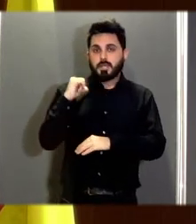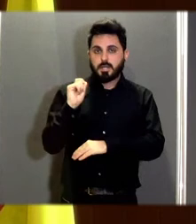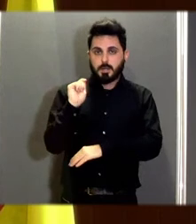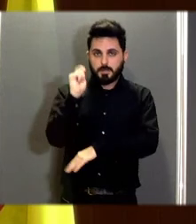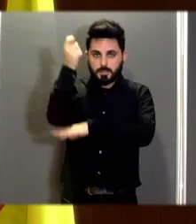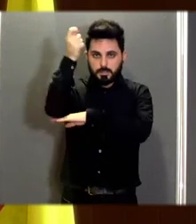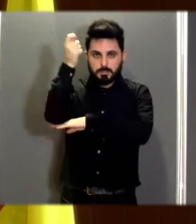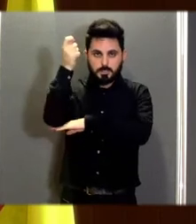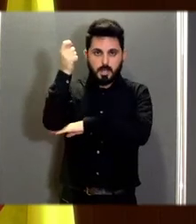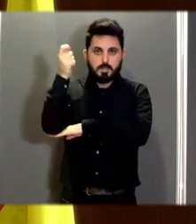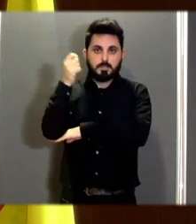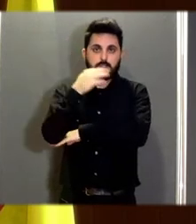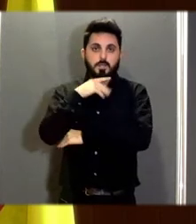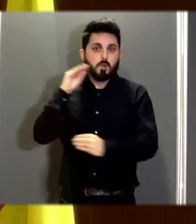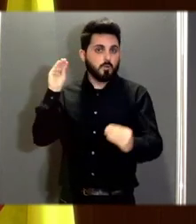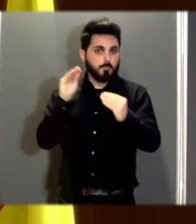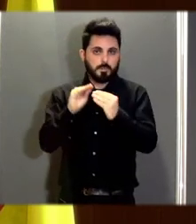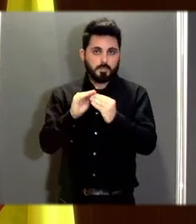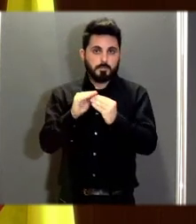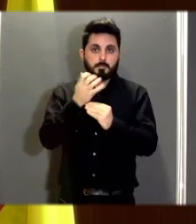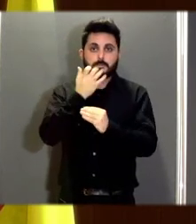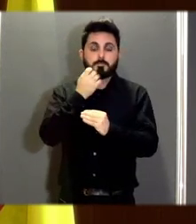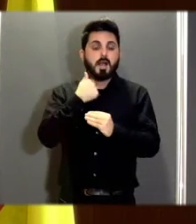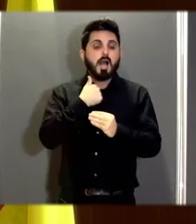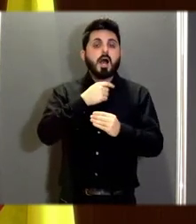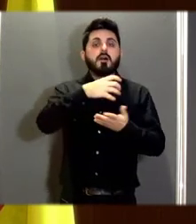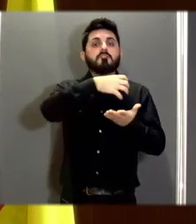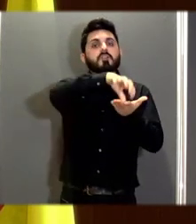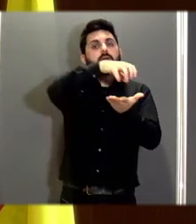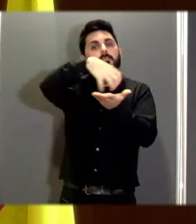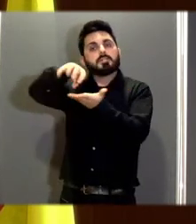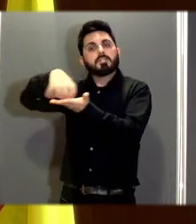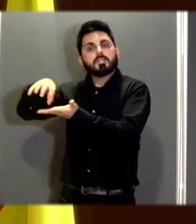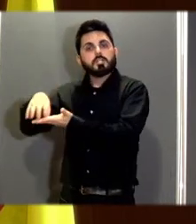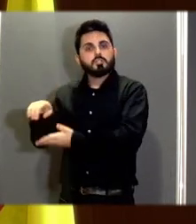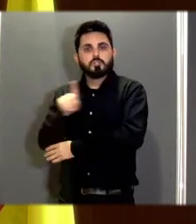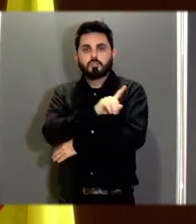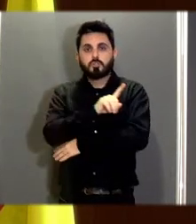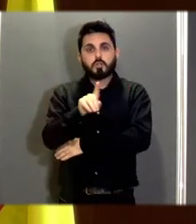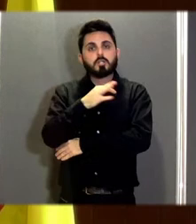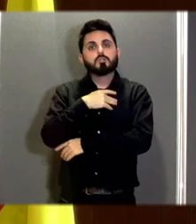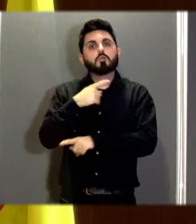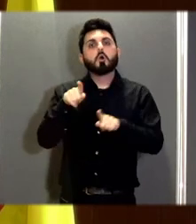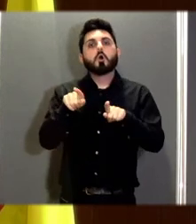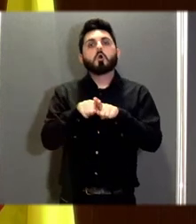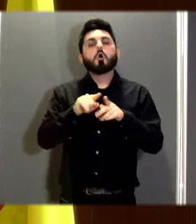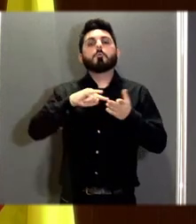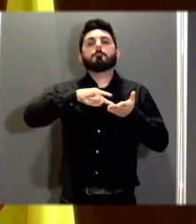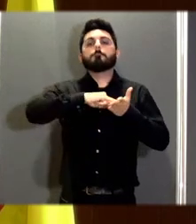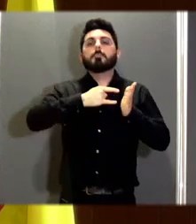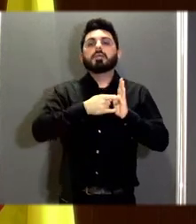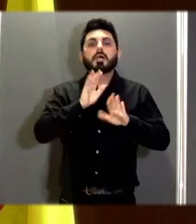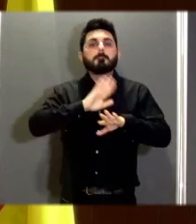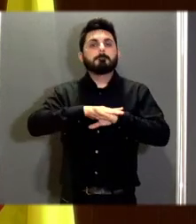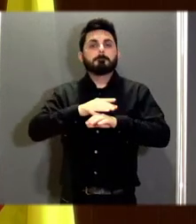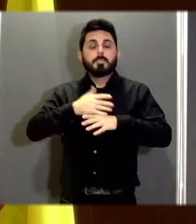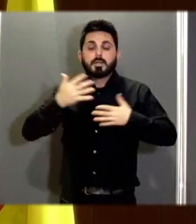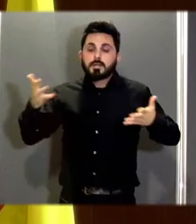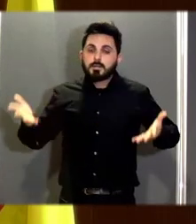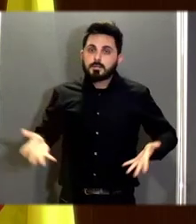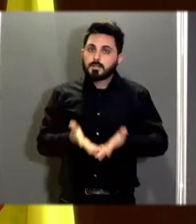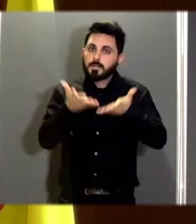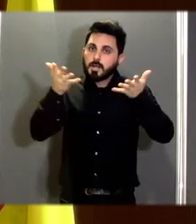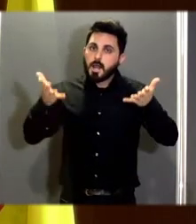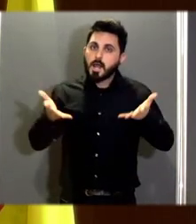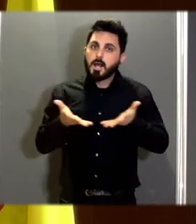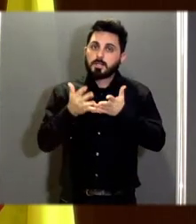una llista no entesa com a més fragmentació, sinó com a instrument per forçar la unitat estratègica posterior a les